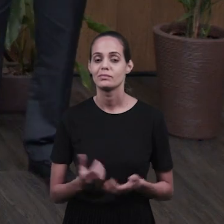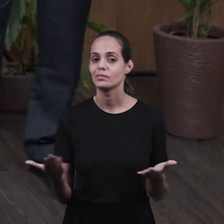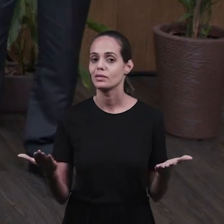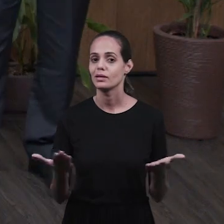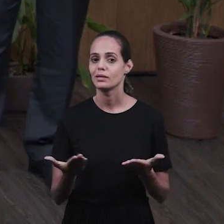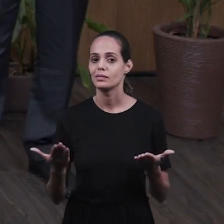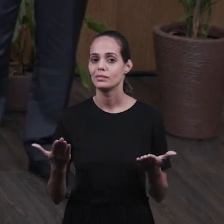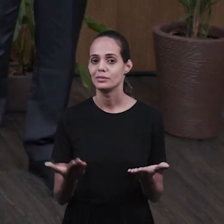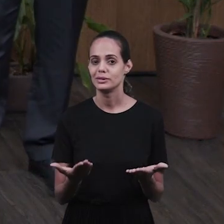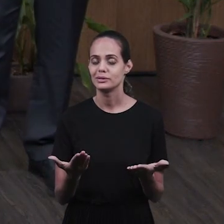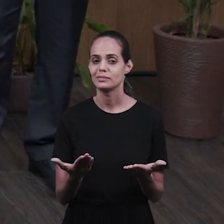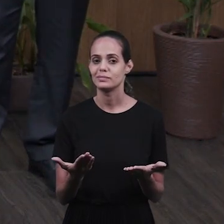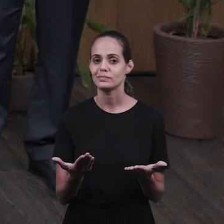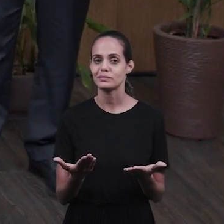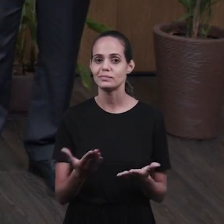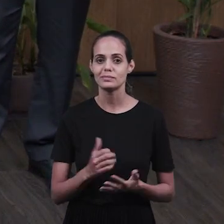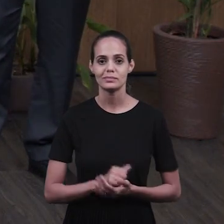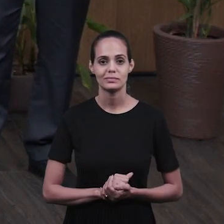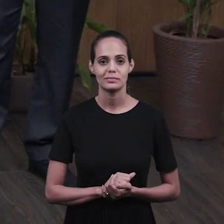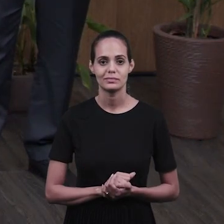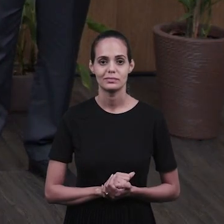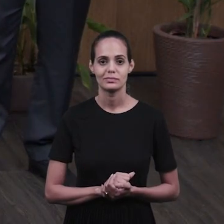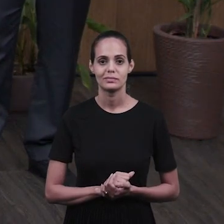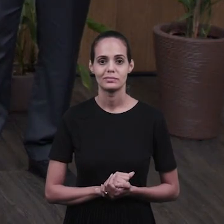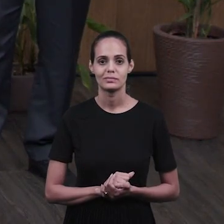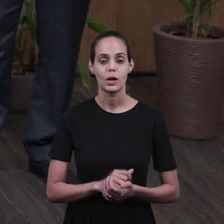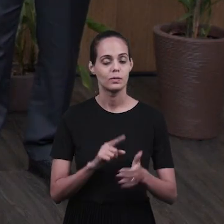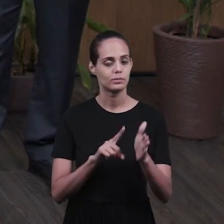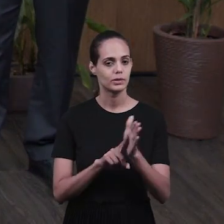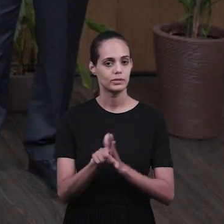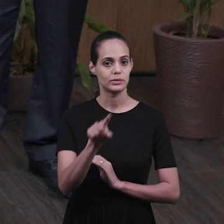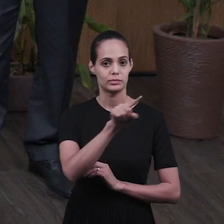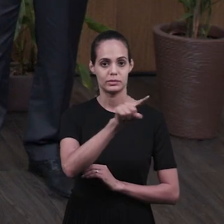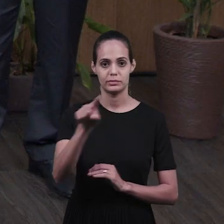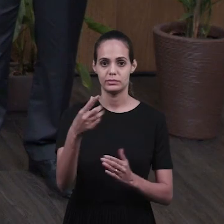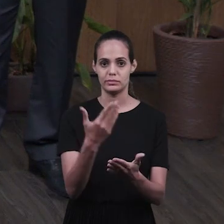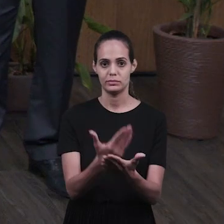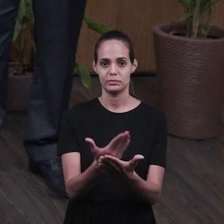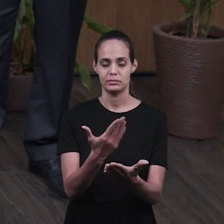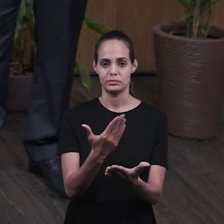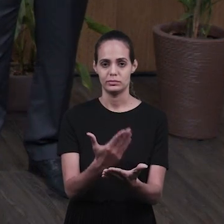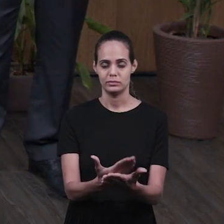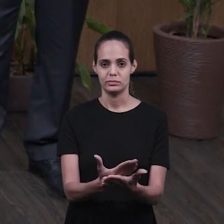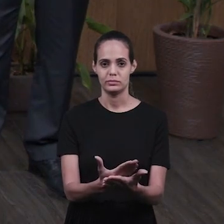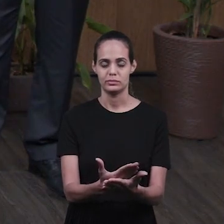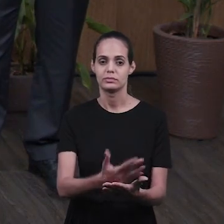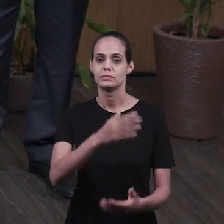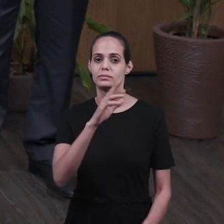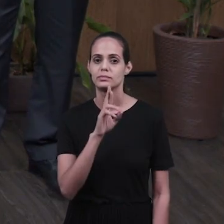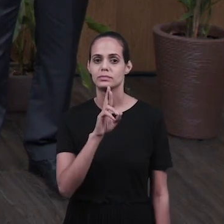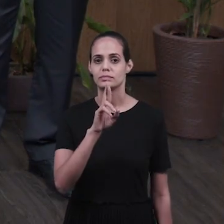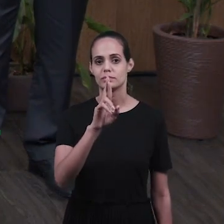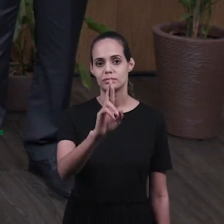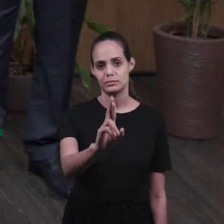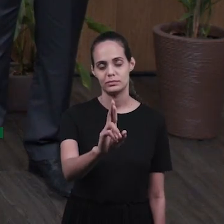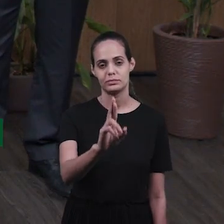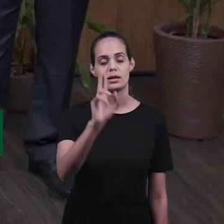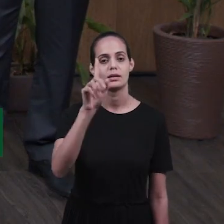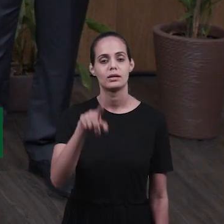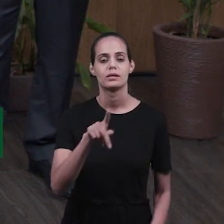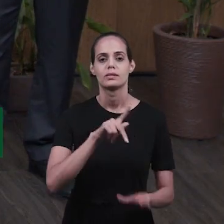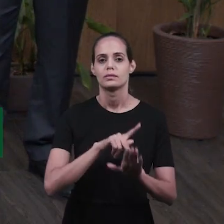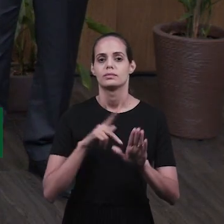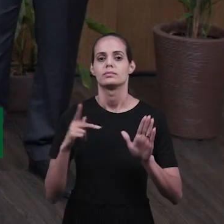bien-aimés, une question à être étudiée et répondue qui est la parabole